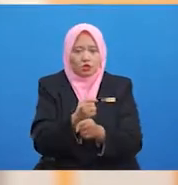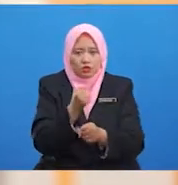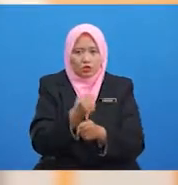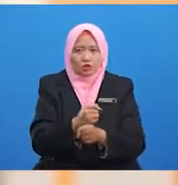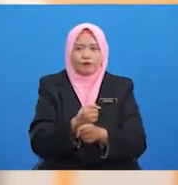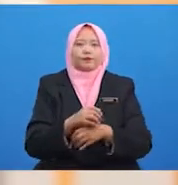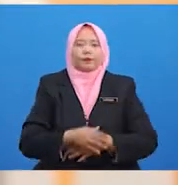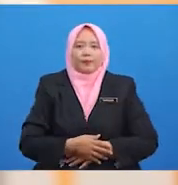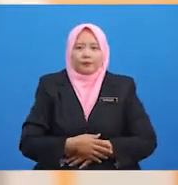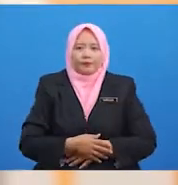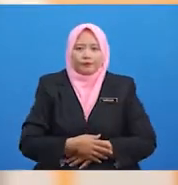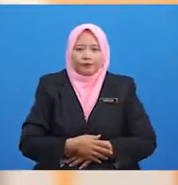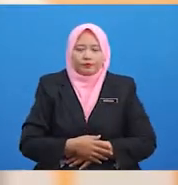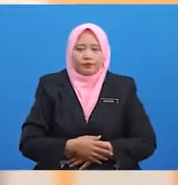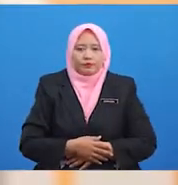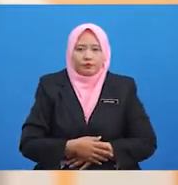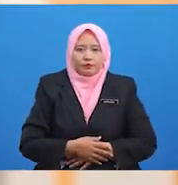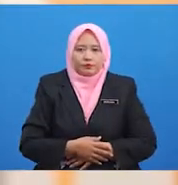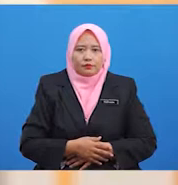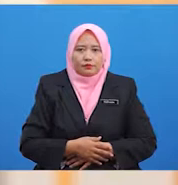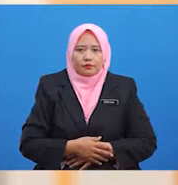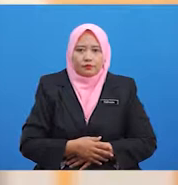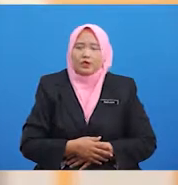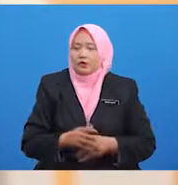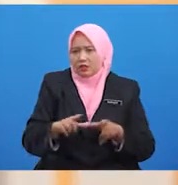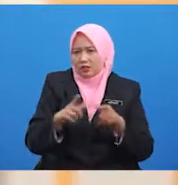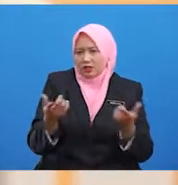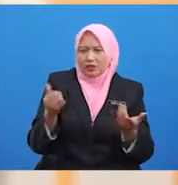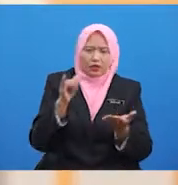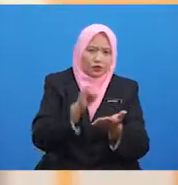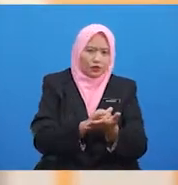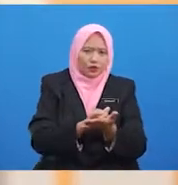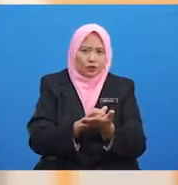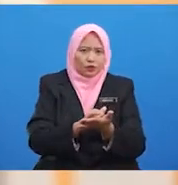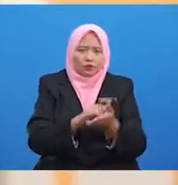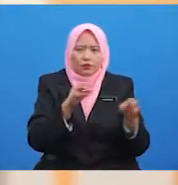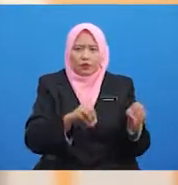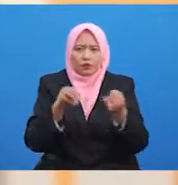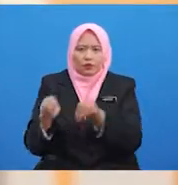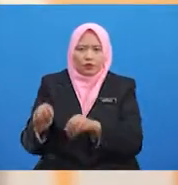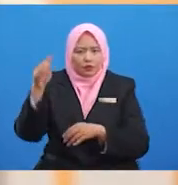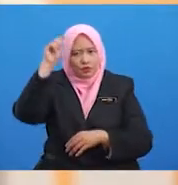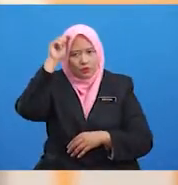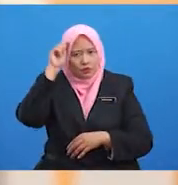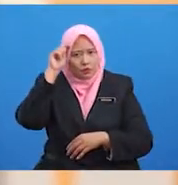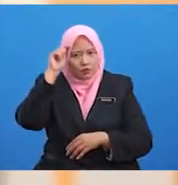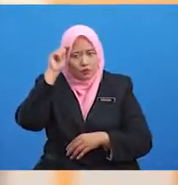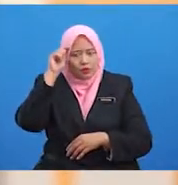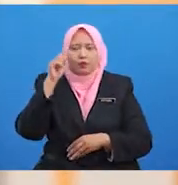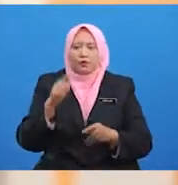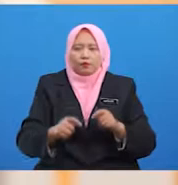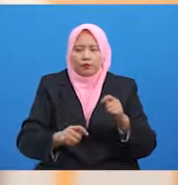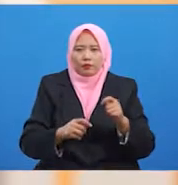itu, pemindahan teknologi juga dilakukan melalui proses penyelidikan